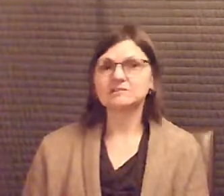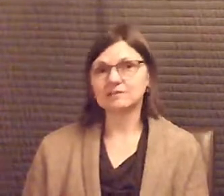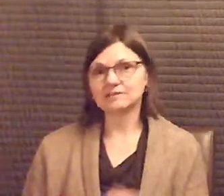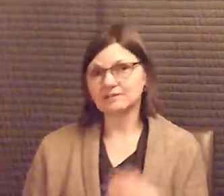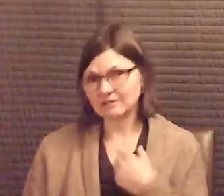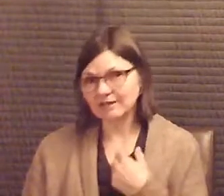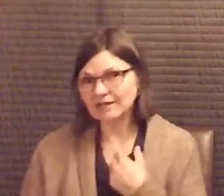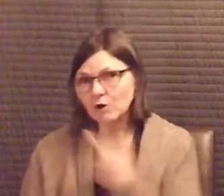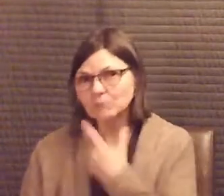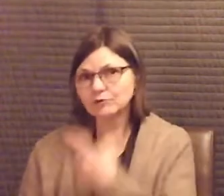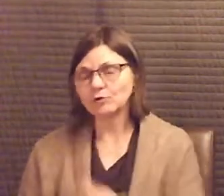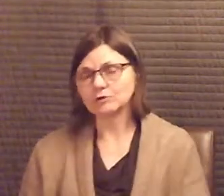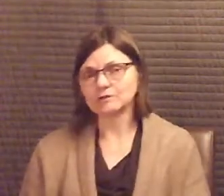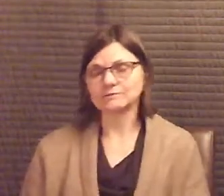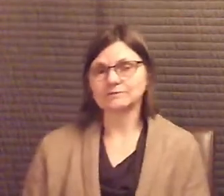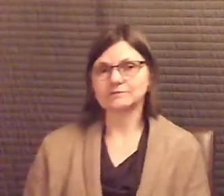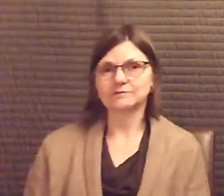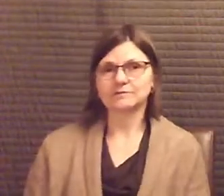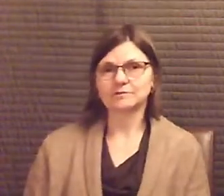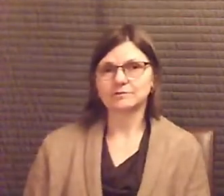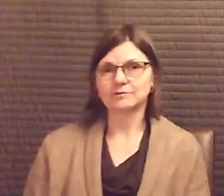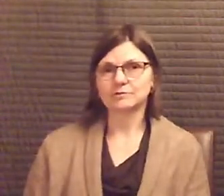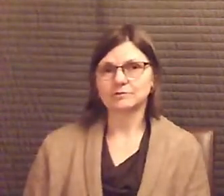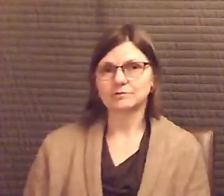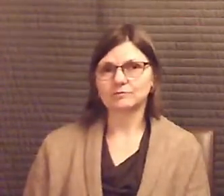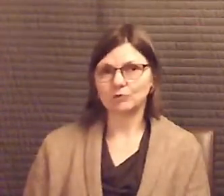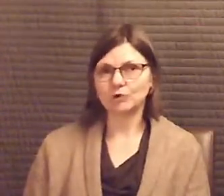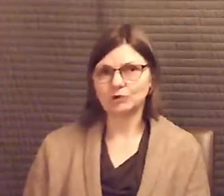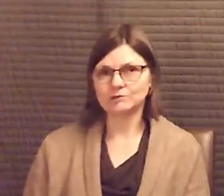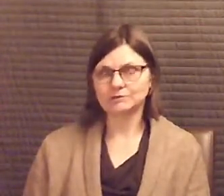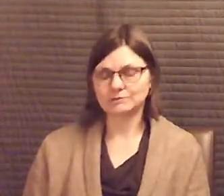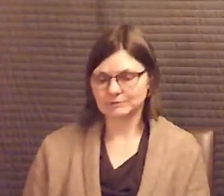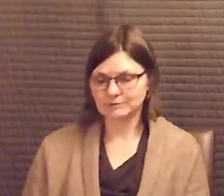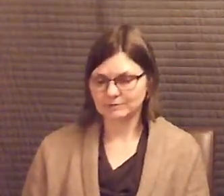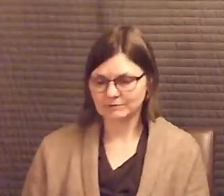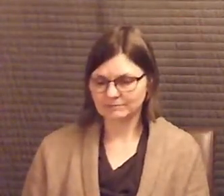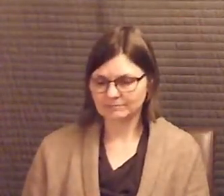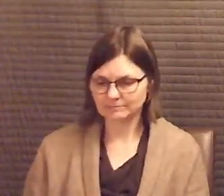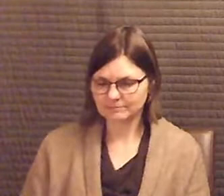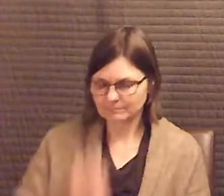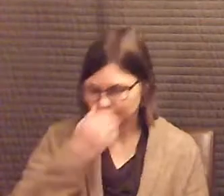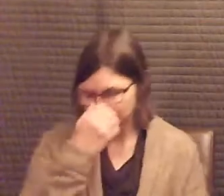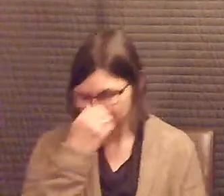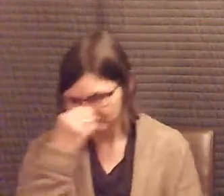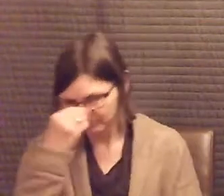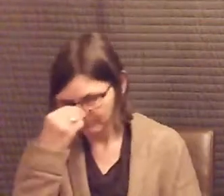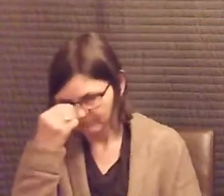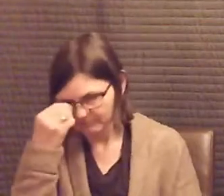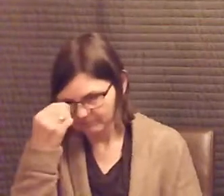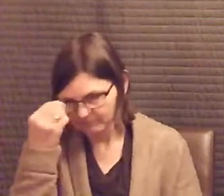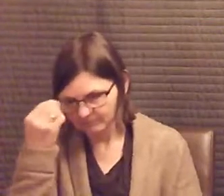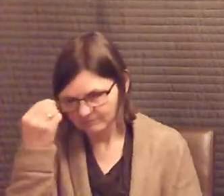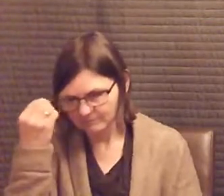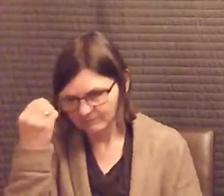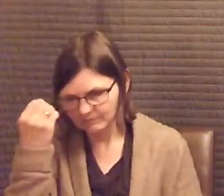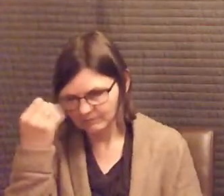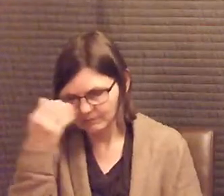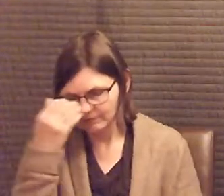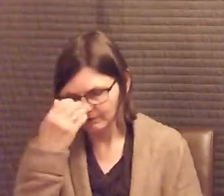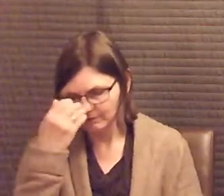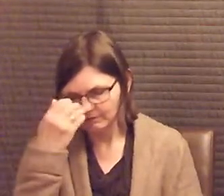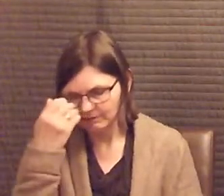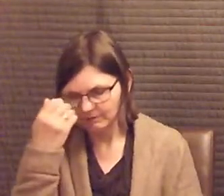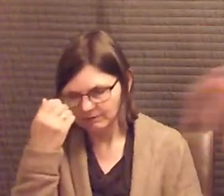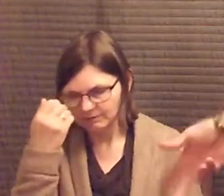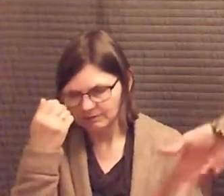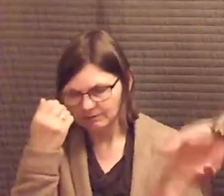die zal ik ook verloochenen en bier voor voegen wat jezus aas simon peter